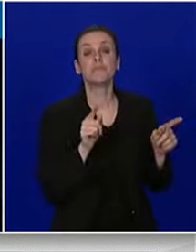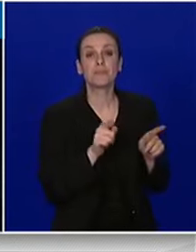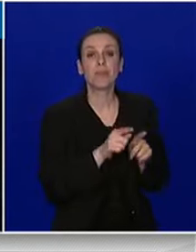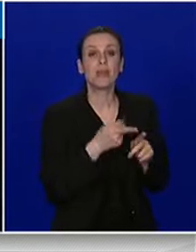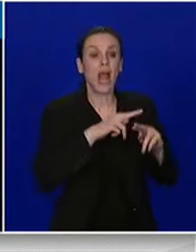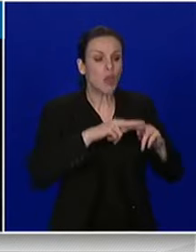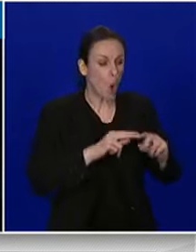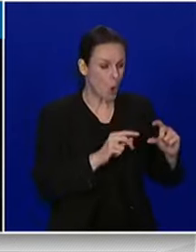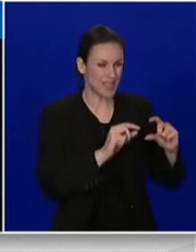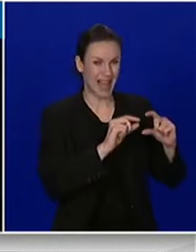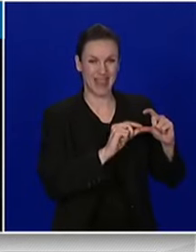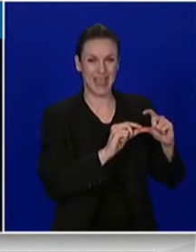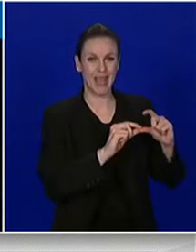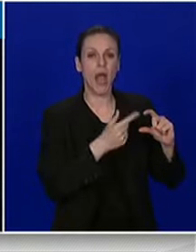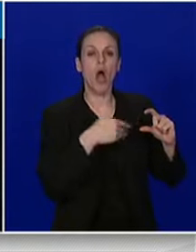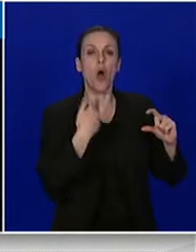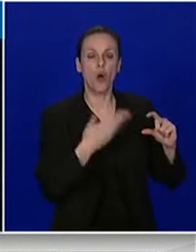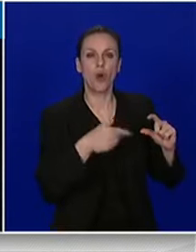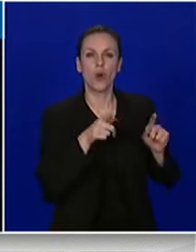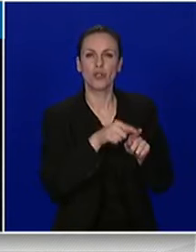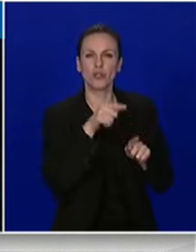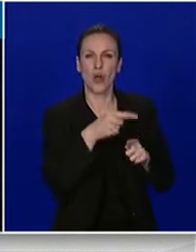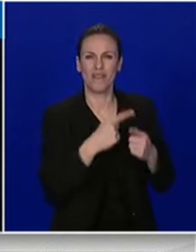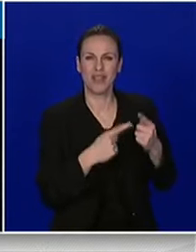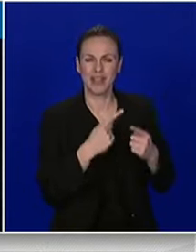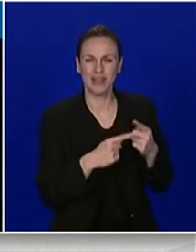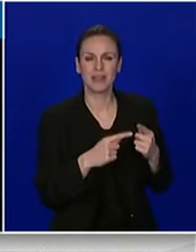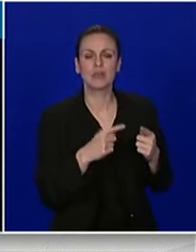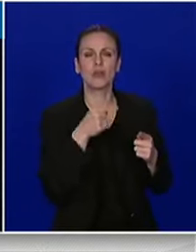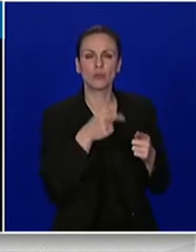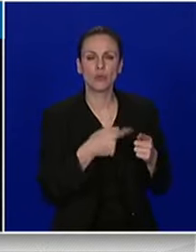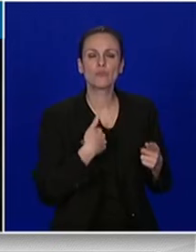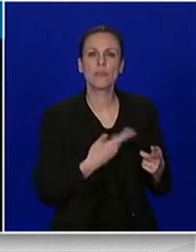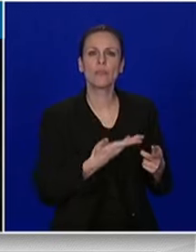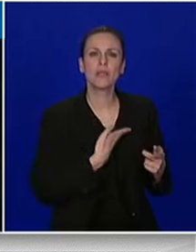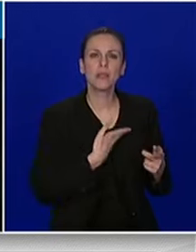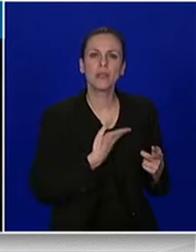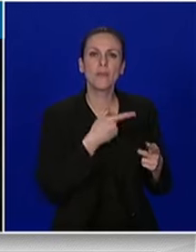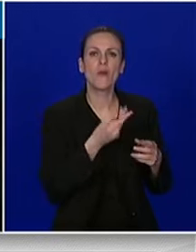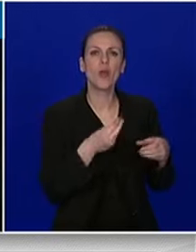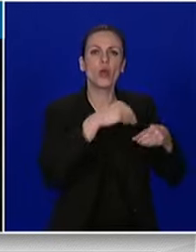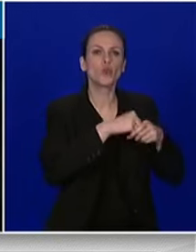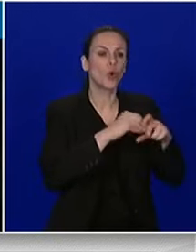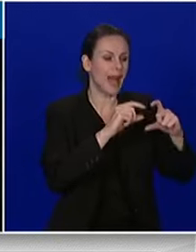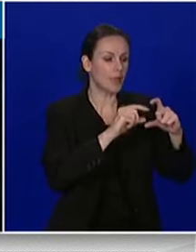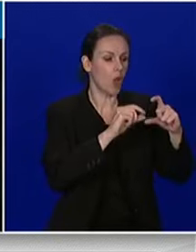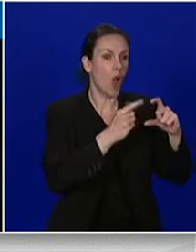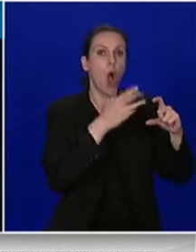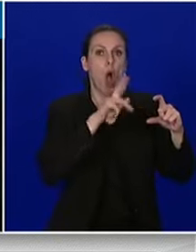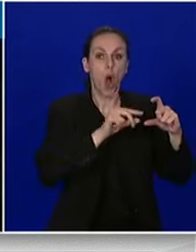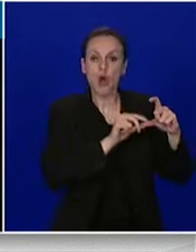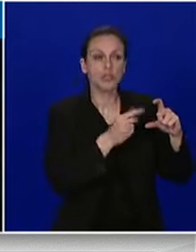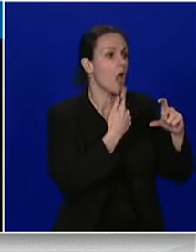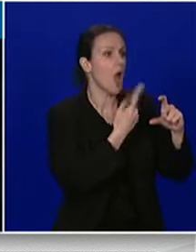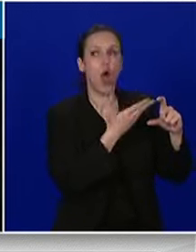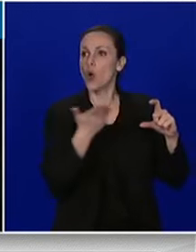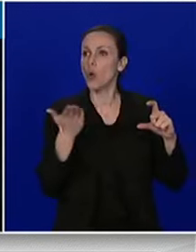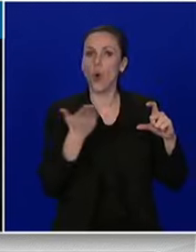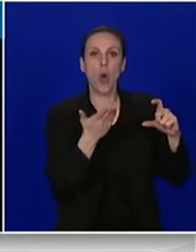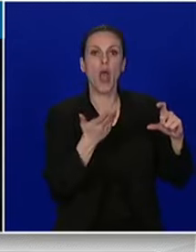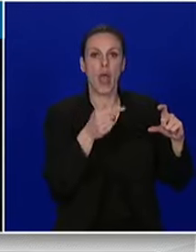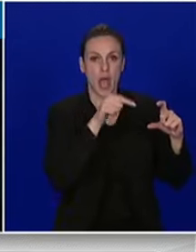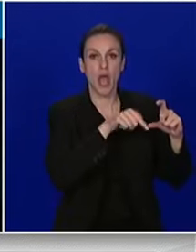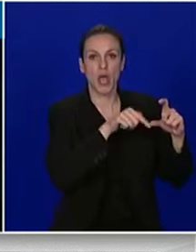neke od ovih elemenata su upravo generirali te dodatne doze što su se nalazile u pojedinim vijalama.